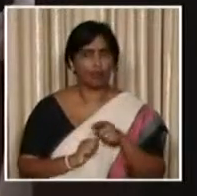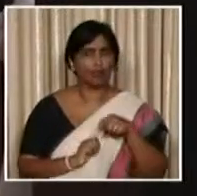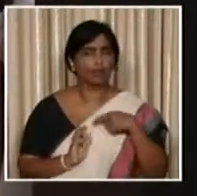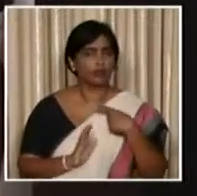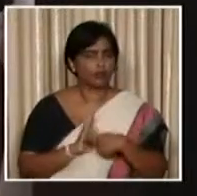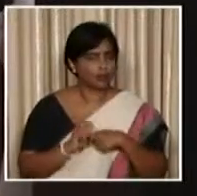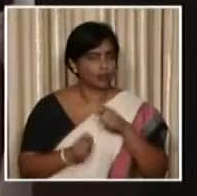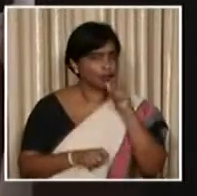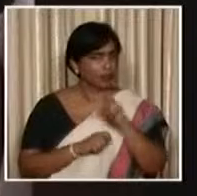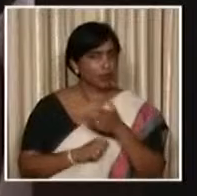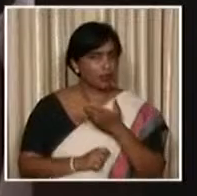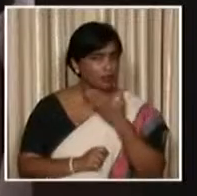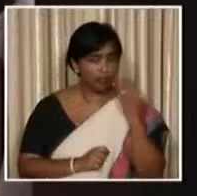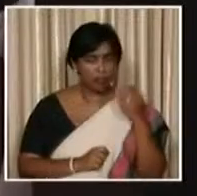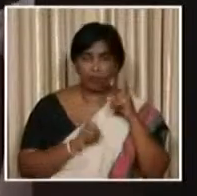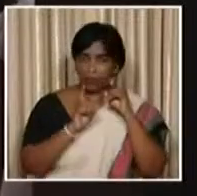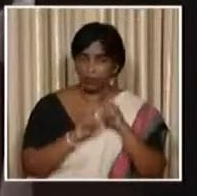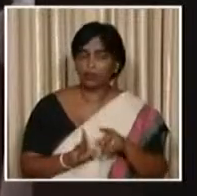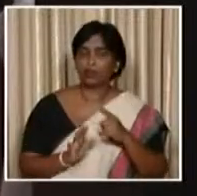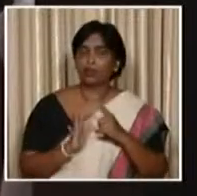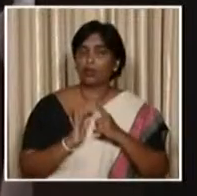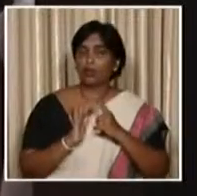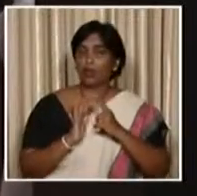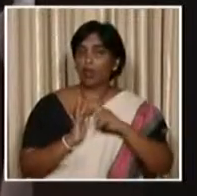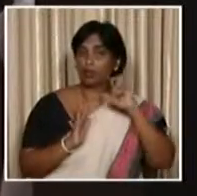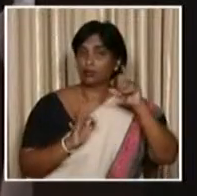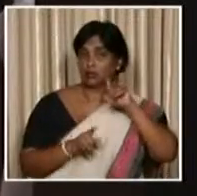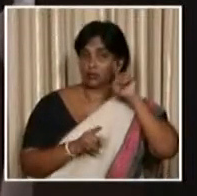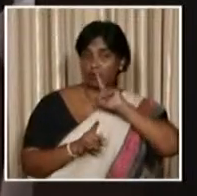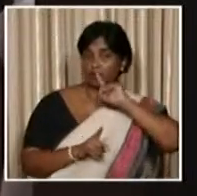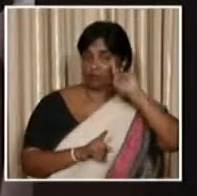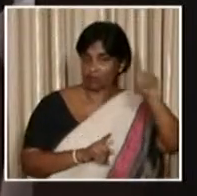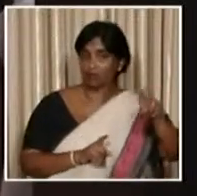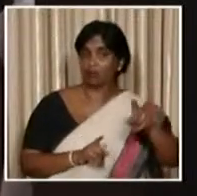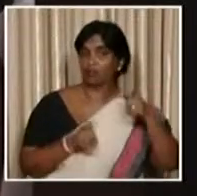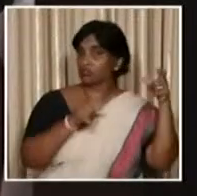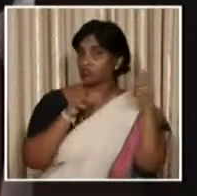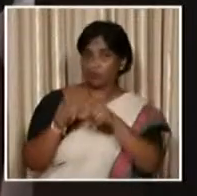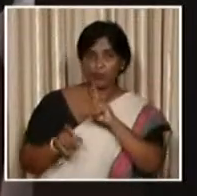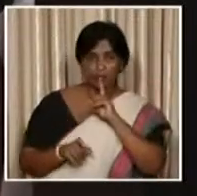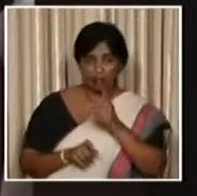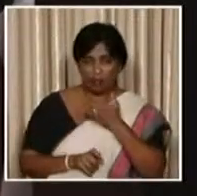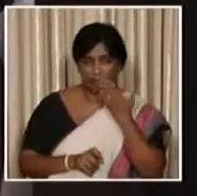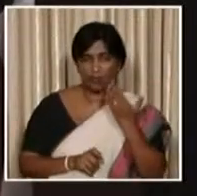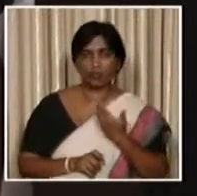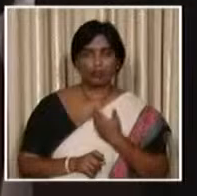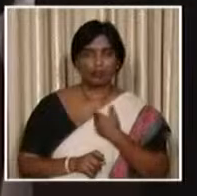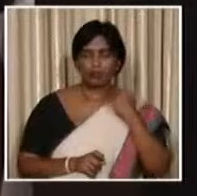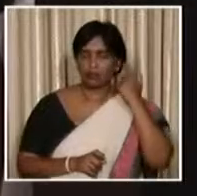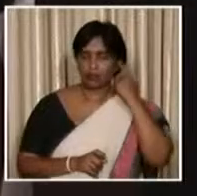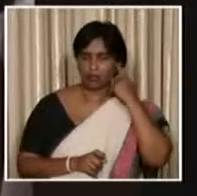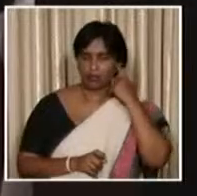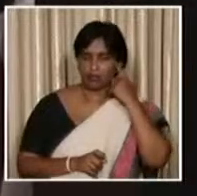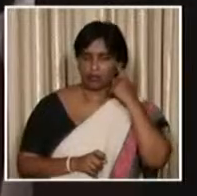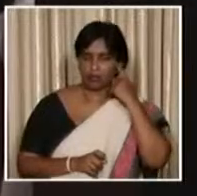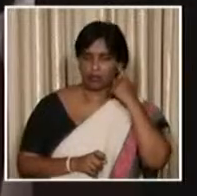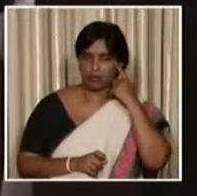රටේ පුරවැසියෙකුට පුළුවන්ද එහෙම ජාත්‍යන්තර ආයතනයකට ගිහිල්ලා එහෙම තහනම් කරන්න? දැන් මට මතකයි